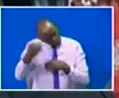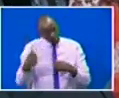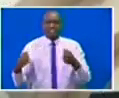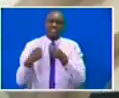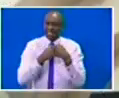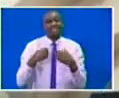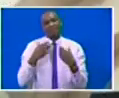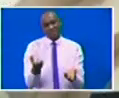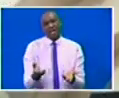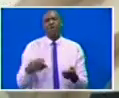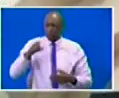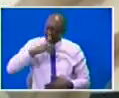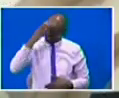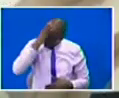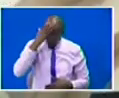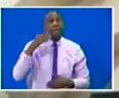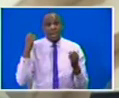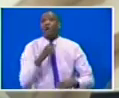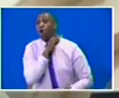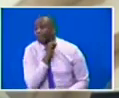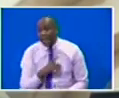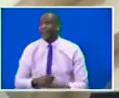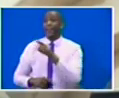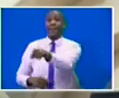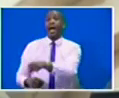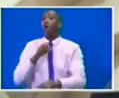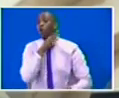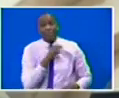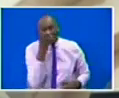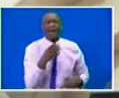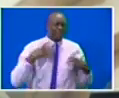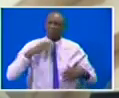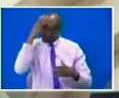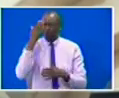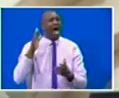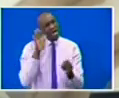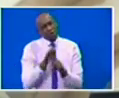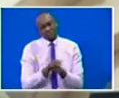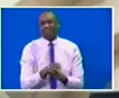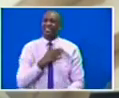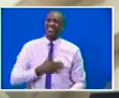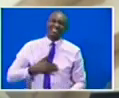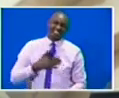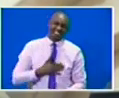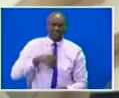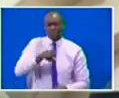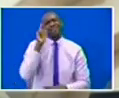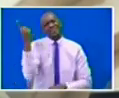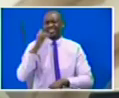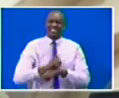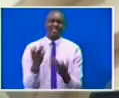dosari. Tuwajua sana kulalamika, sasa iko hivi, jameni, leo ni siku ya